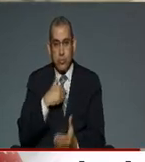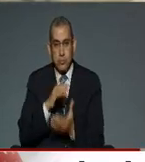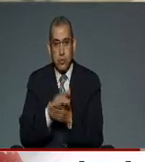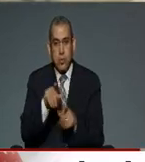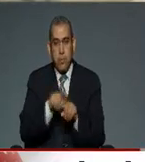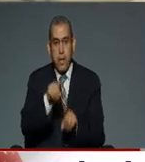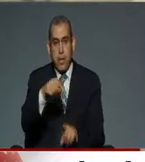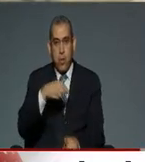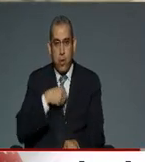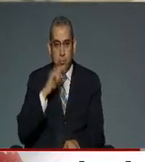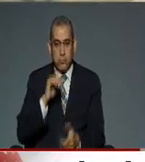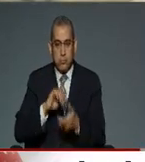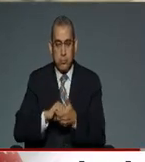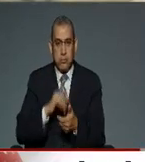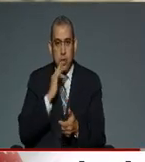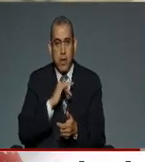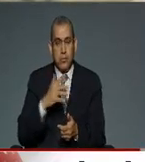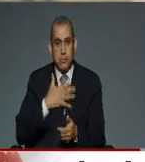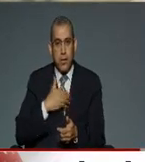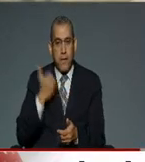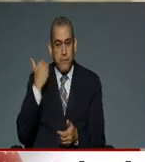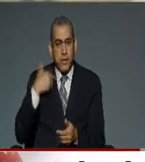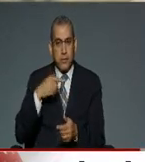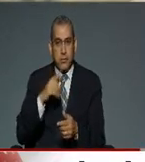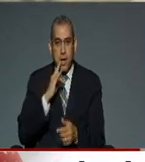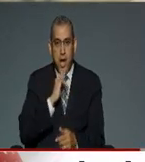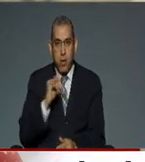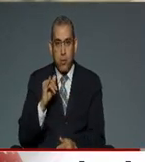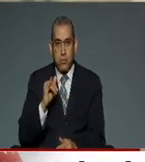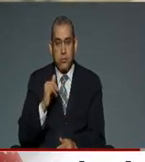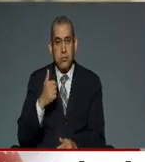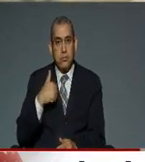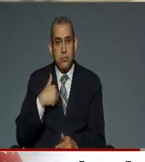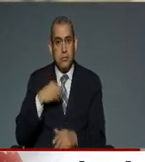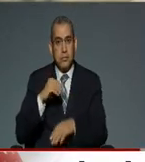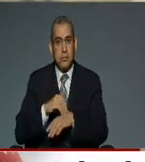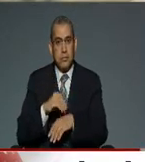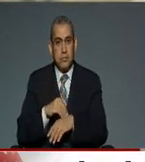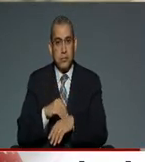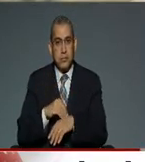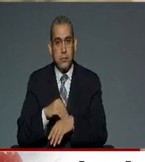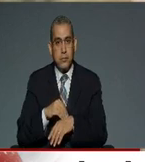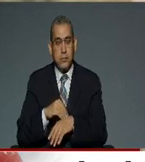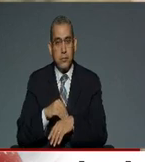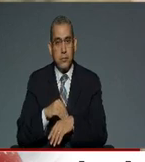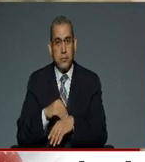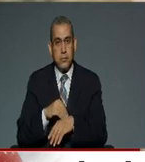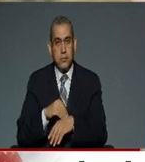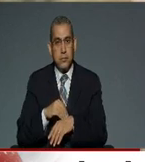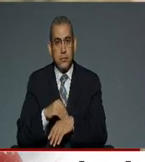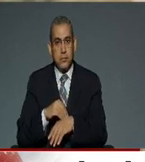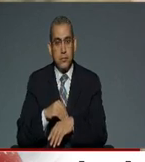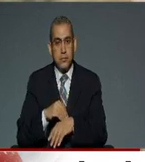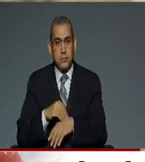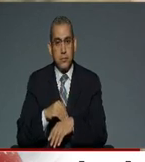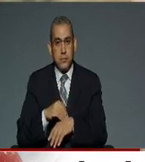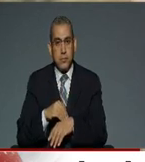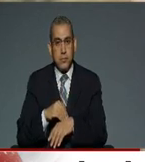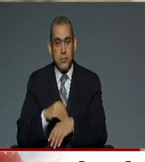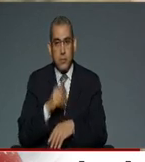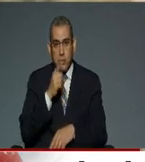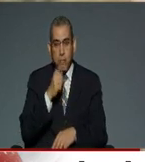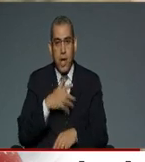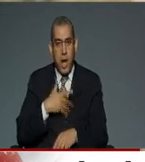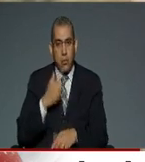أو الوزاري لدينا، وأعتقد أنا أود أن